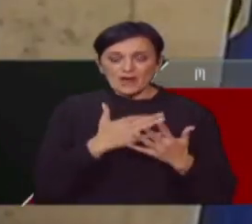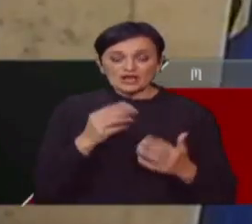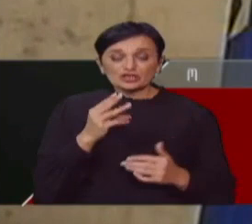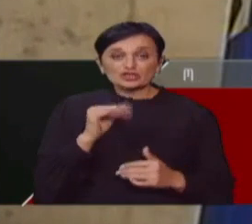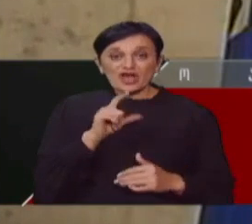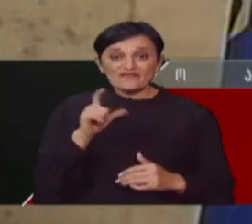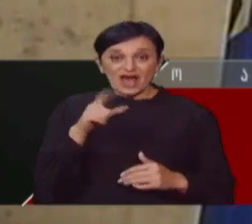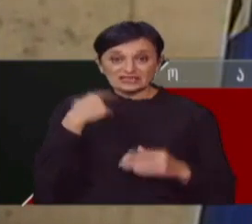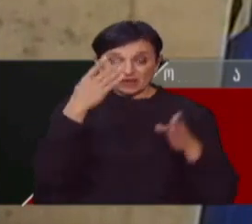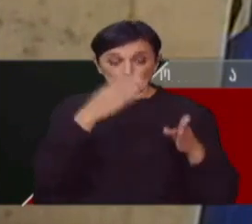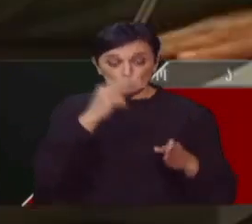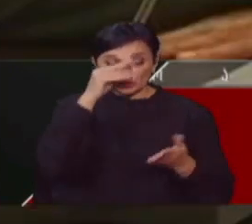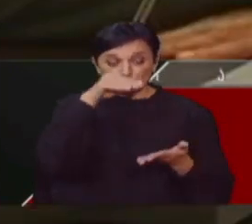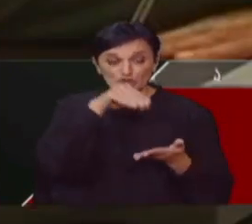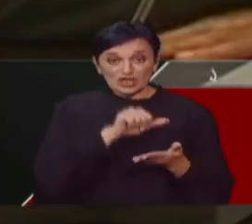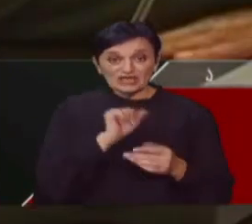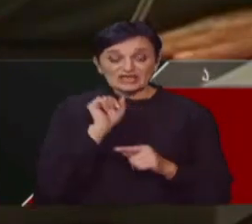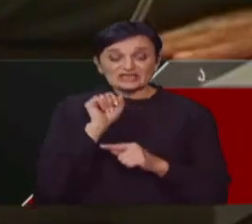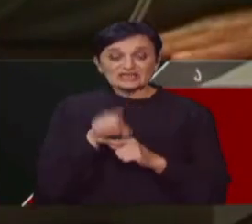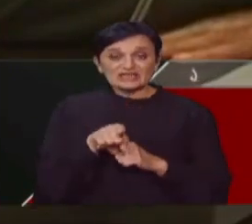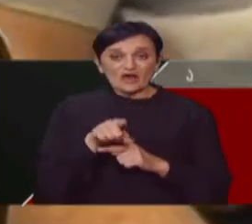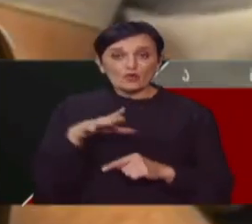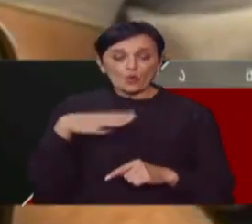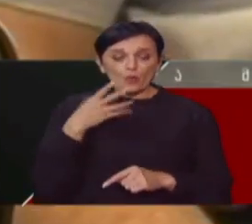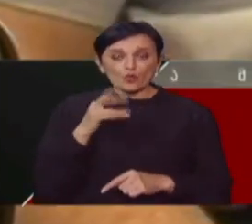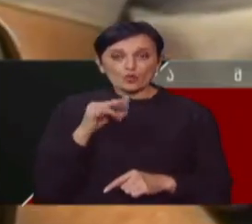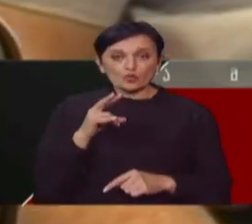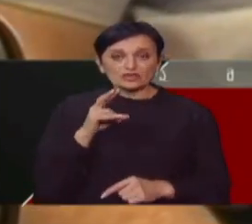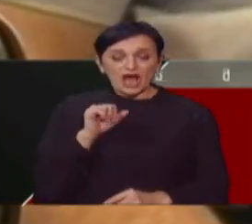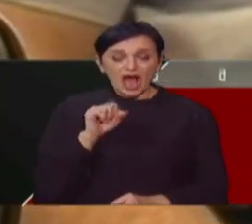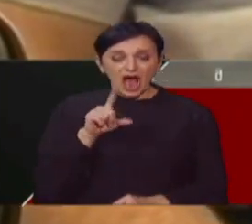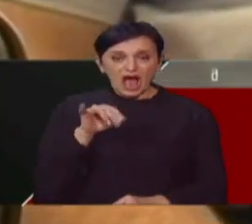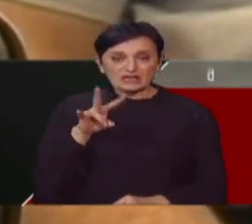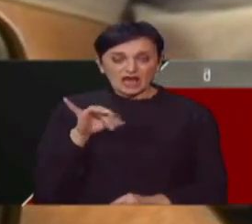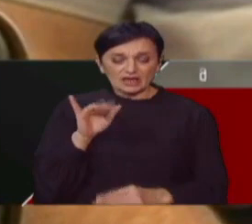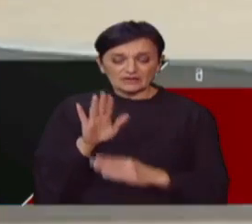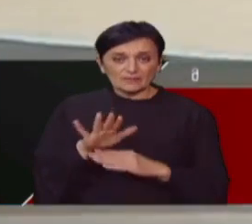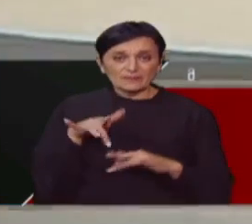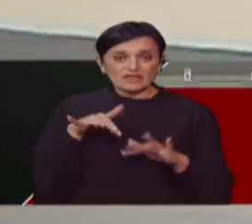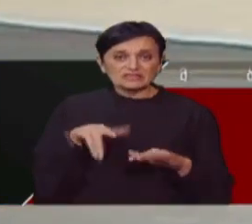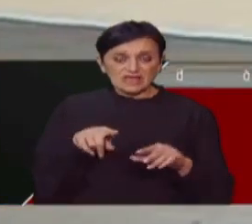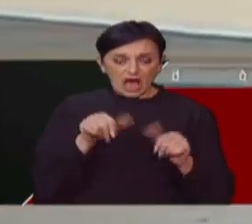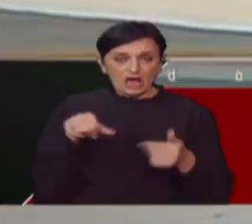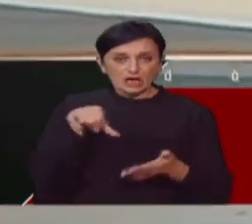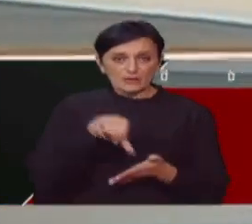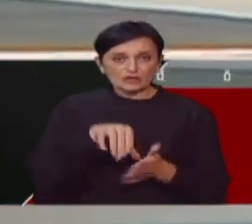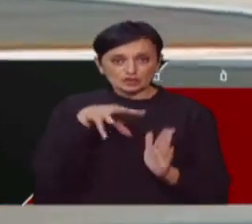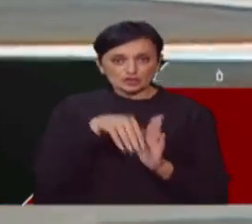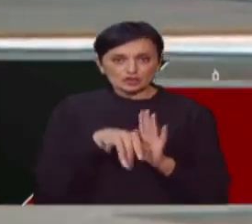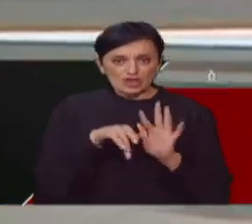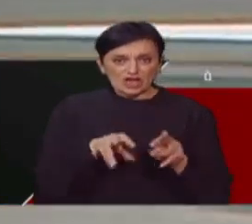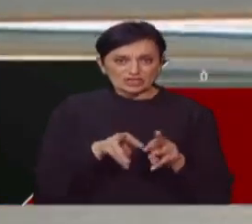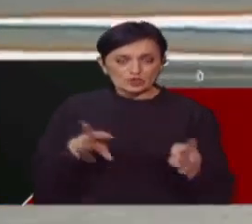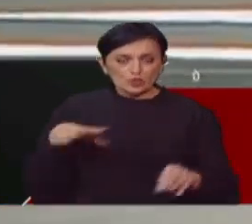Shavadzis pirovnebis shesavlis davaleba Qudis qopilma uprosma data akhalayam gasa sakmeshi figurireps qopili shinagan